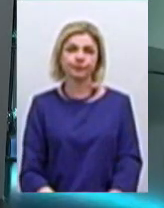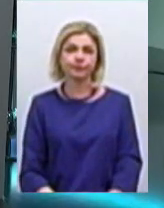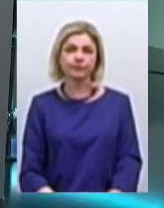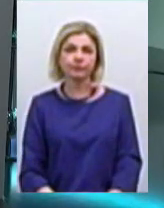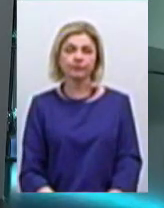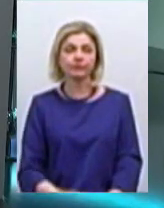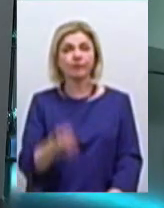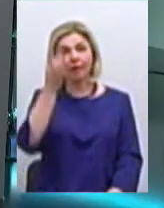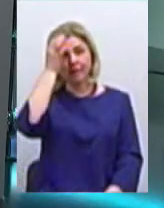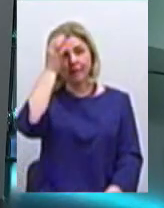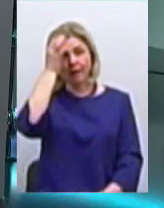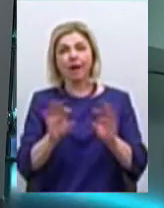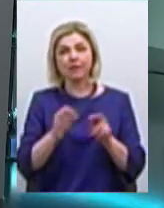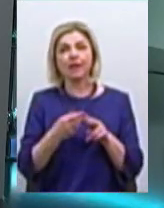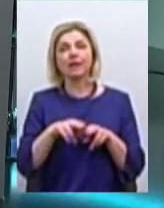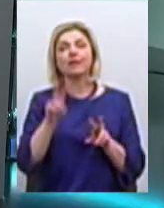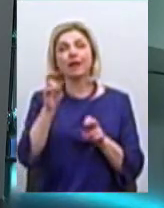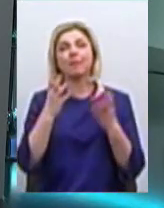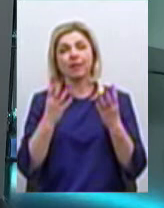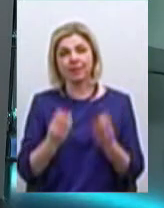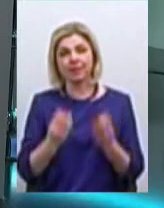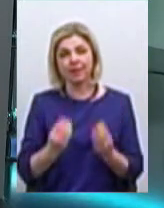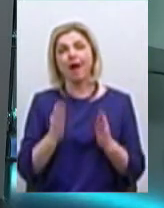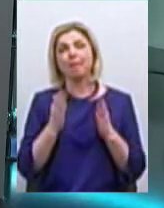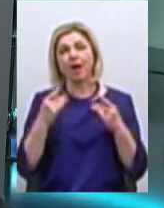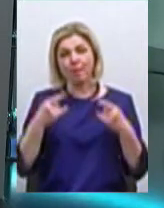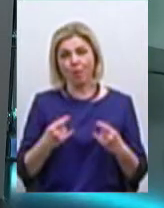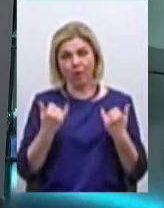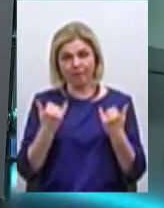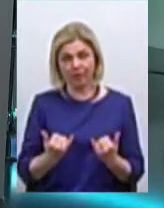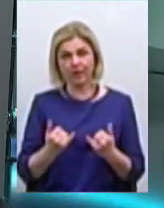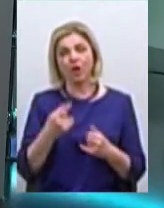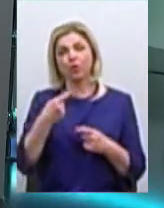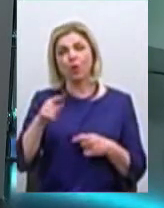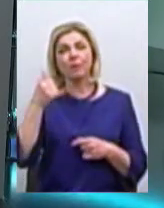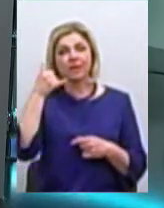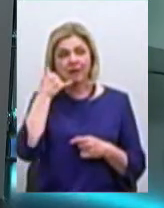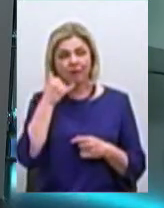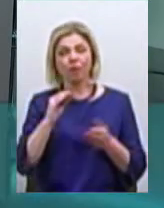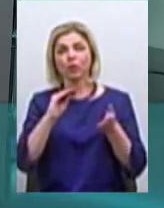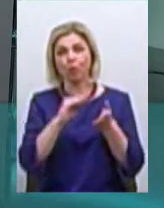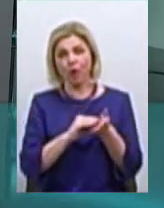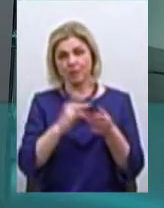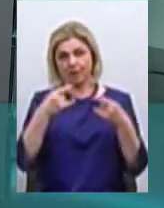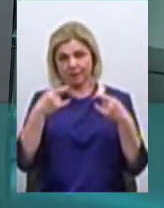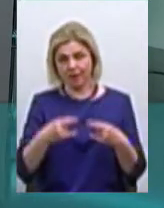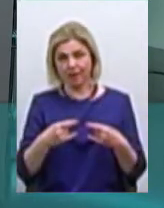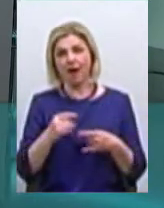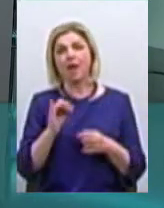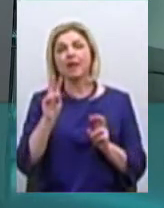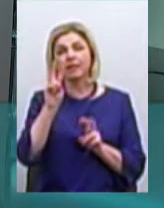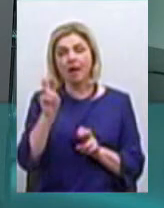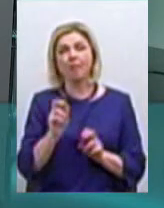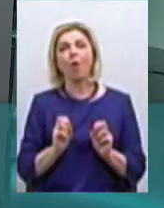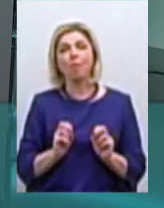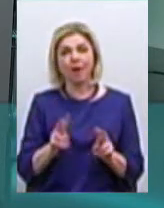Я нагадую, це тема дня. Ми працюємо в прямому ефірі. Наш контактний телефон 76 92 33. Тема нашого ефіру – небезпека